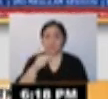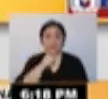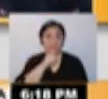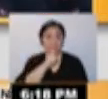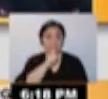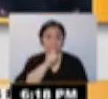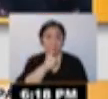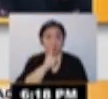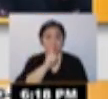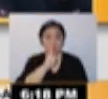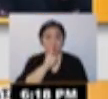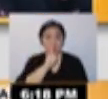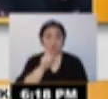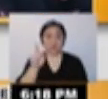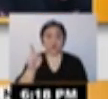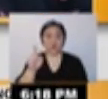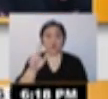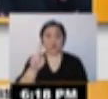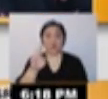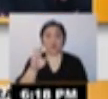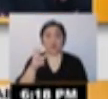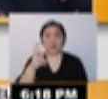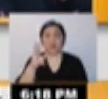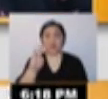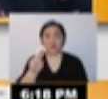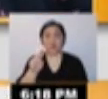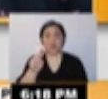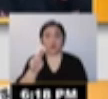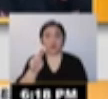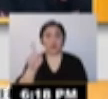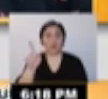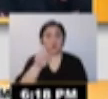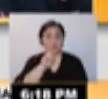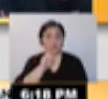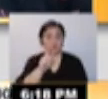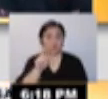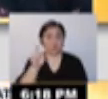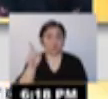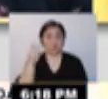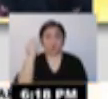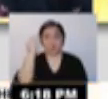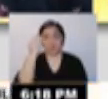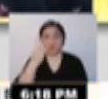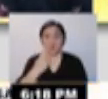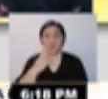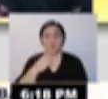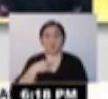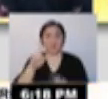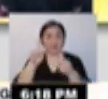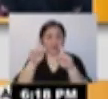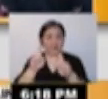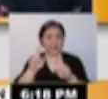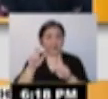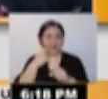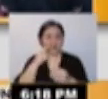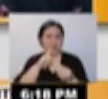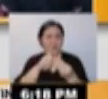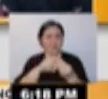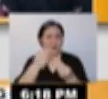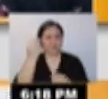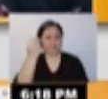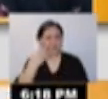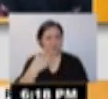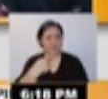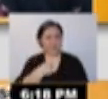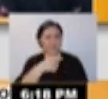ni Kerwin Espinosa. Si Kerwin naman, sinasabi na sinabi talaga to sa akin ni Senator Bato de la Rosa to implicate Senator Laila